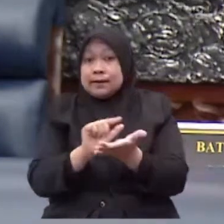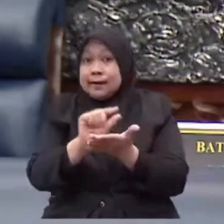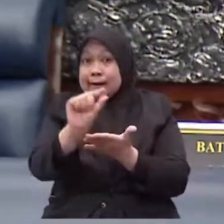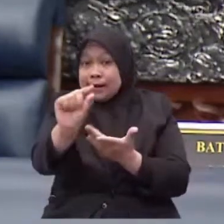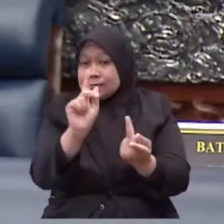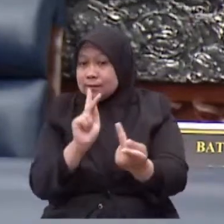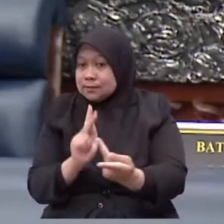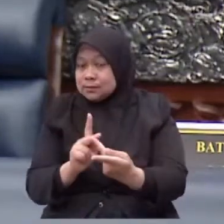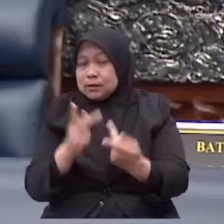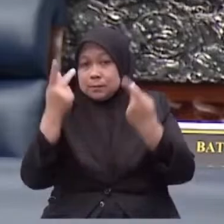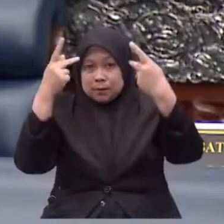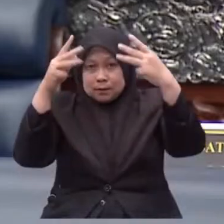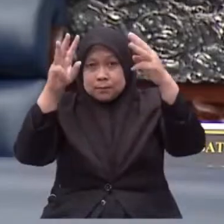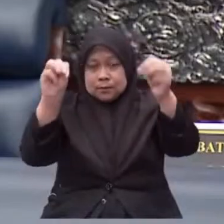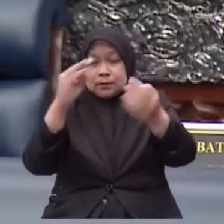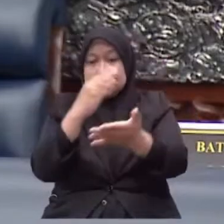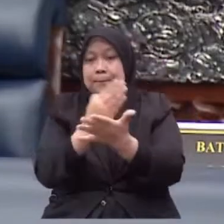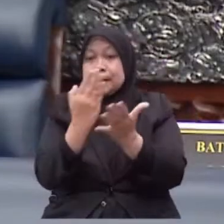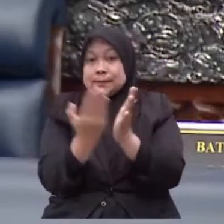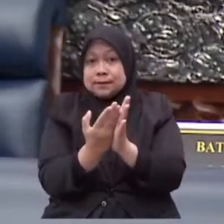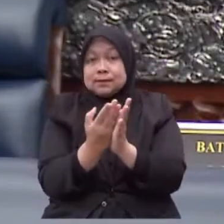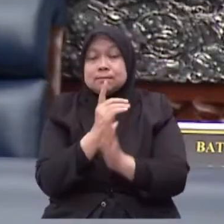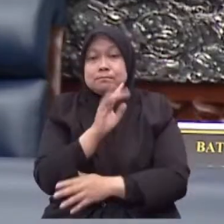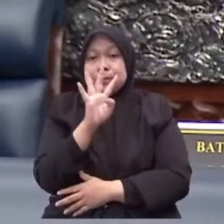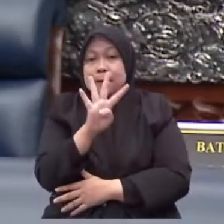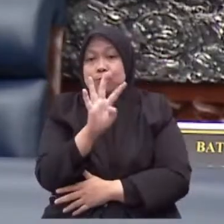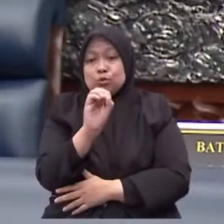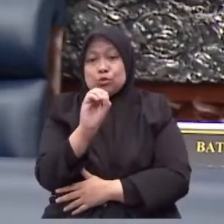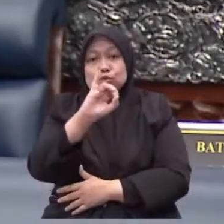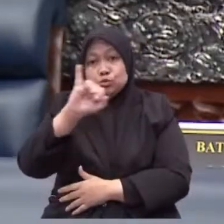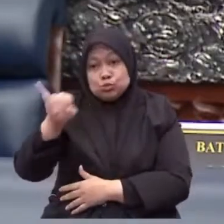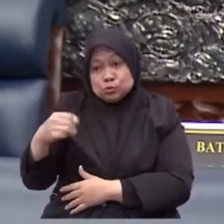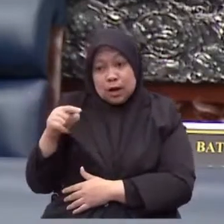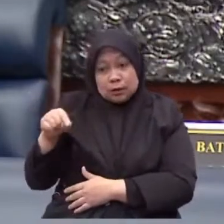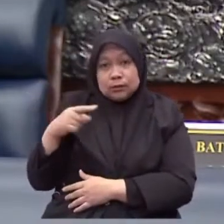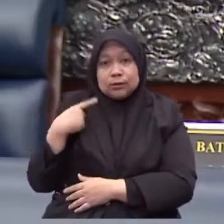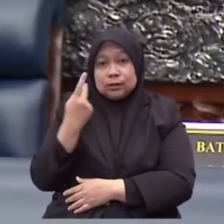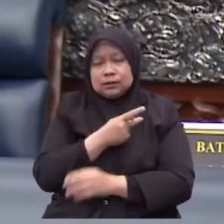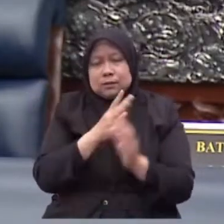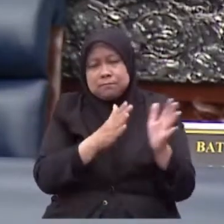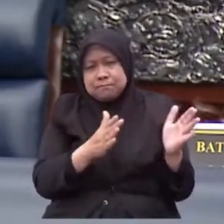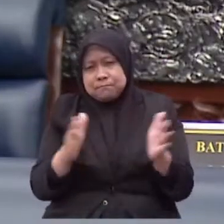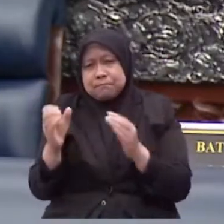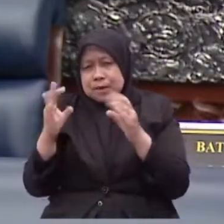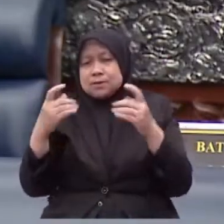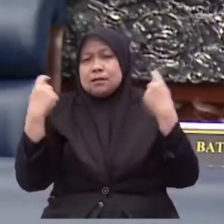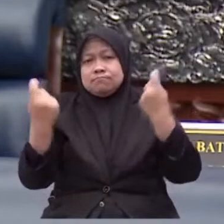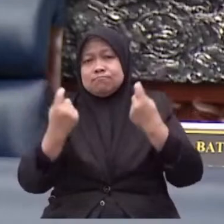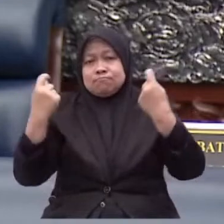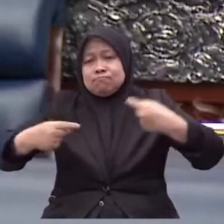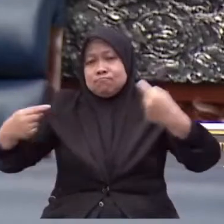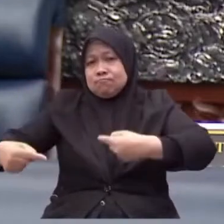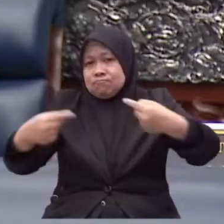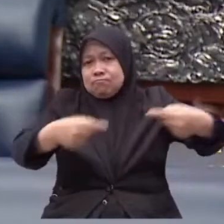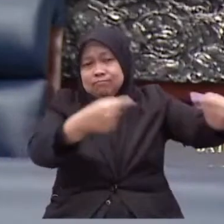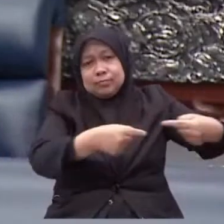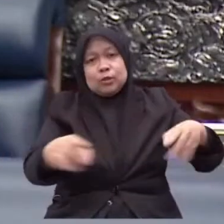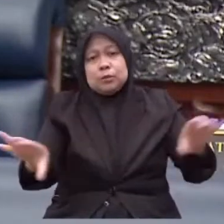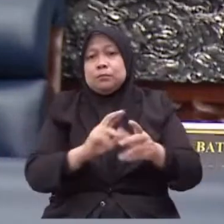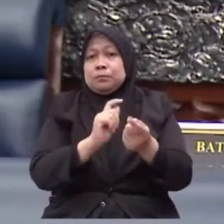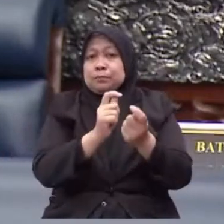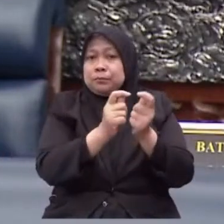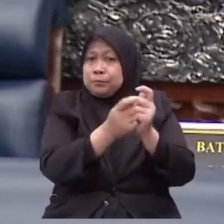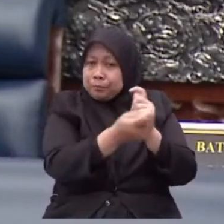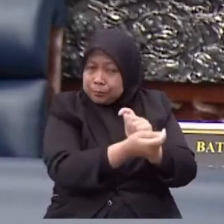yang telah diberikan oleh Perdana Menteri Dalam budget kali ini 40 juta untuk kita menganjurkan lebih banyak lagi tanaman untuk etik kita